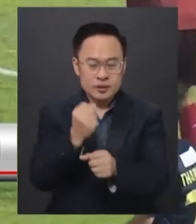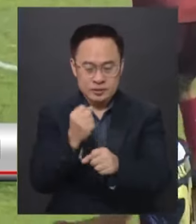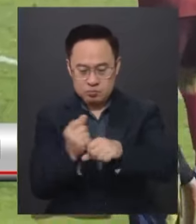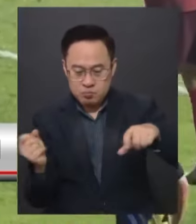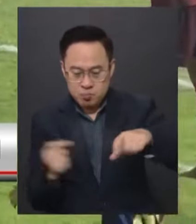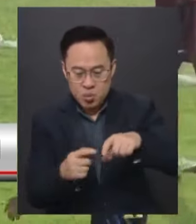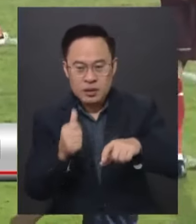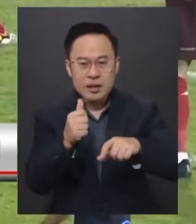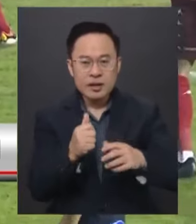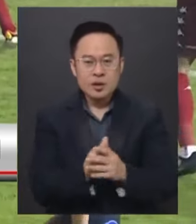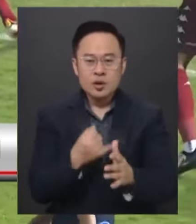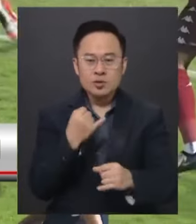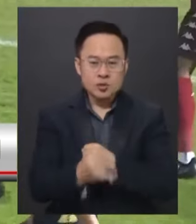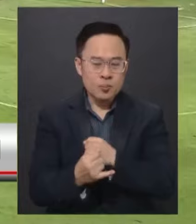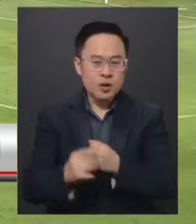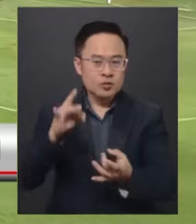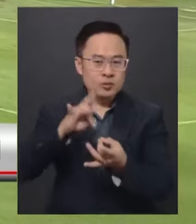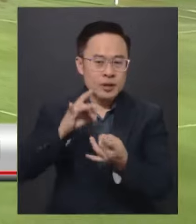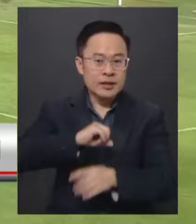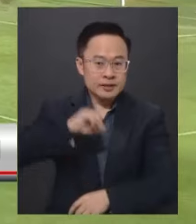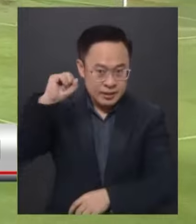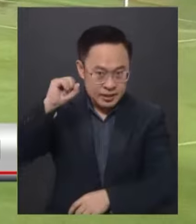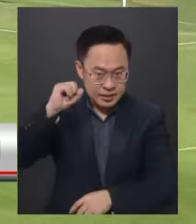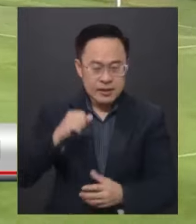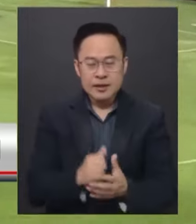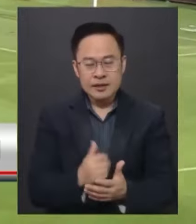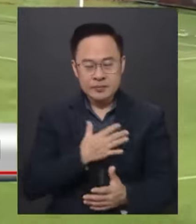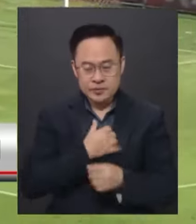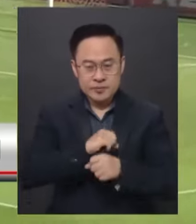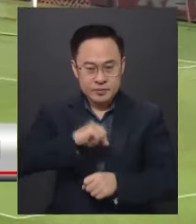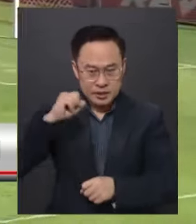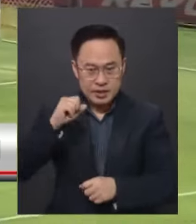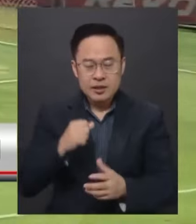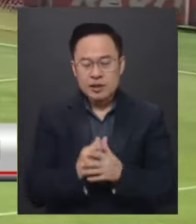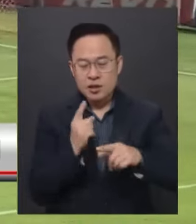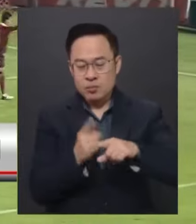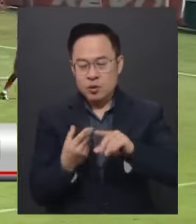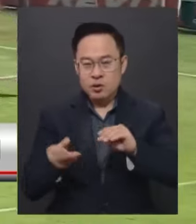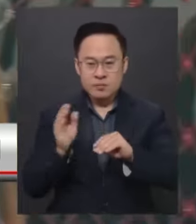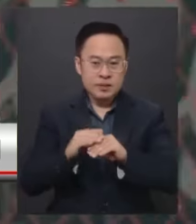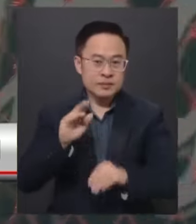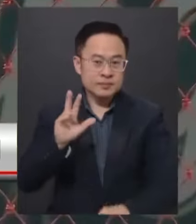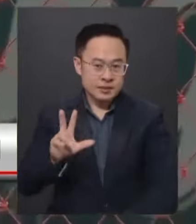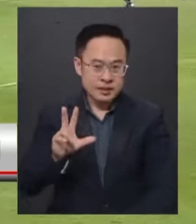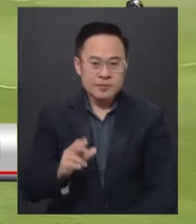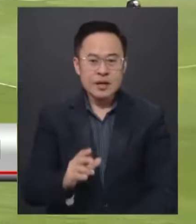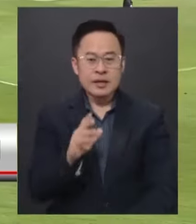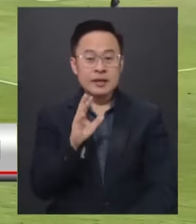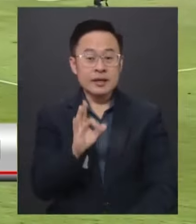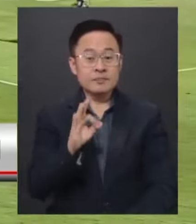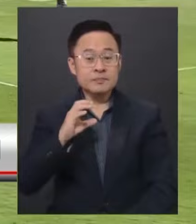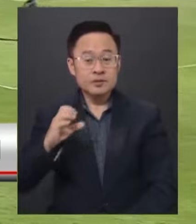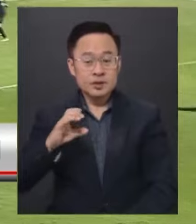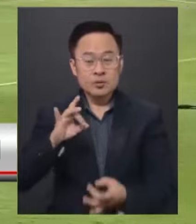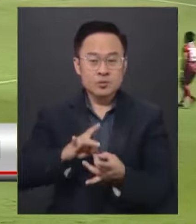ซงชนะนะครับก็ต้องบอกว่าเป็น3แต้มที่ได้ในบ้านไปยอดเยี่ยมของสุโขทัยไป แต่สุโขทัยแฮปปี้เลยแล้วบอกว่าเกมนัด